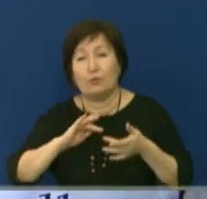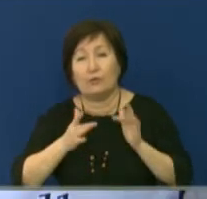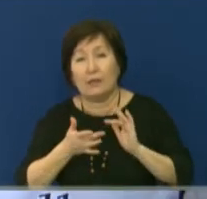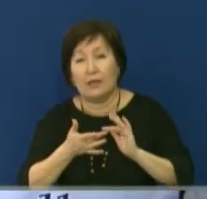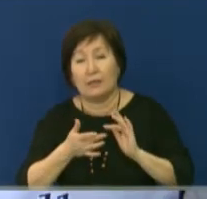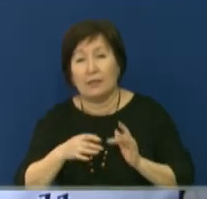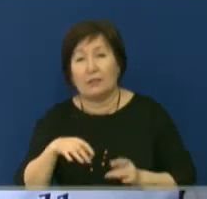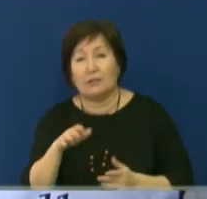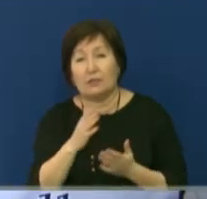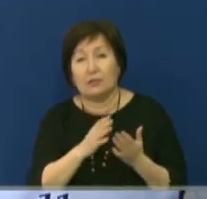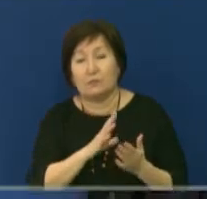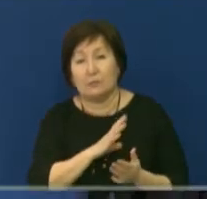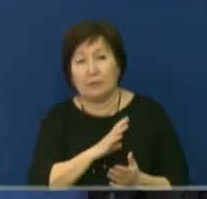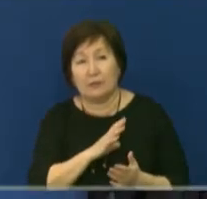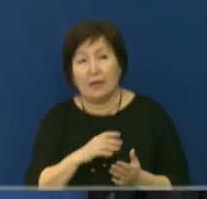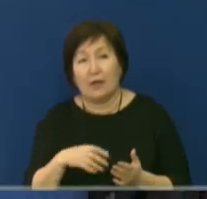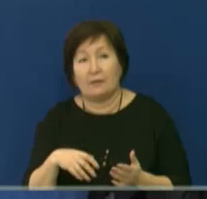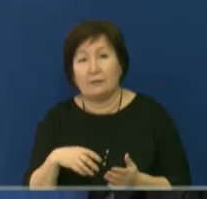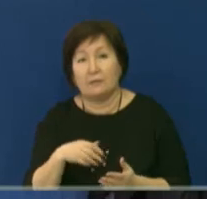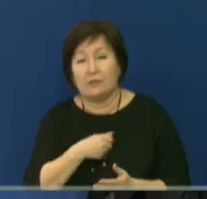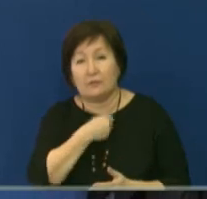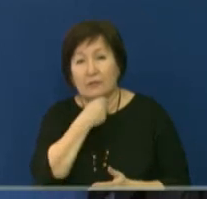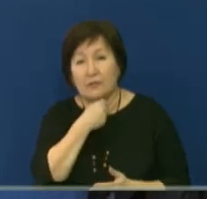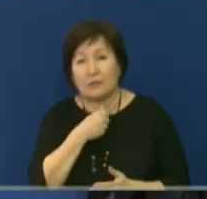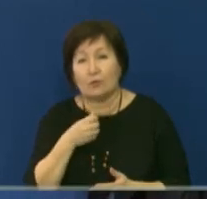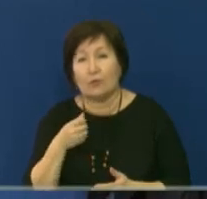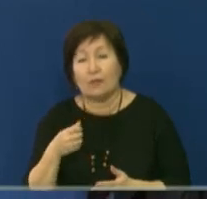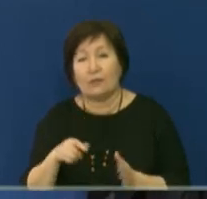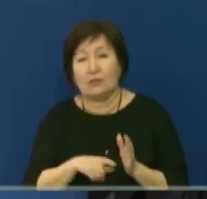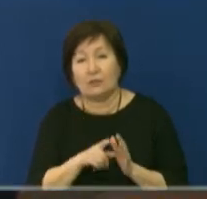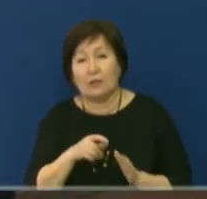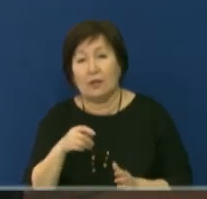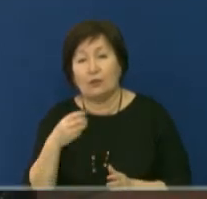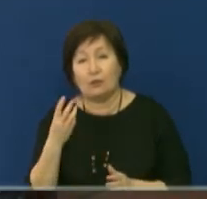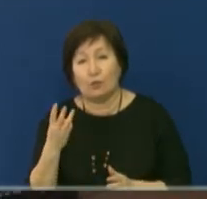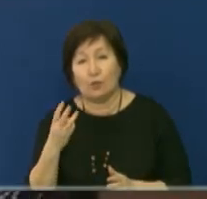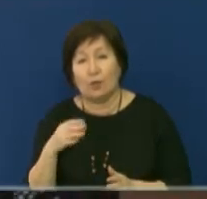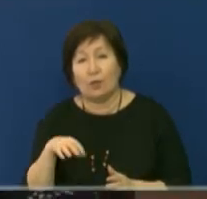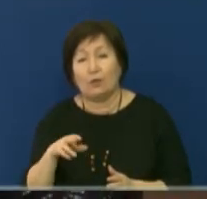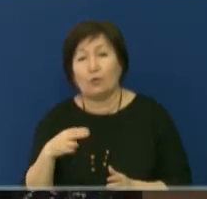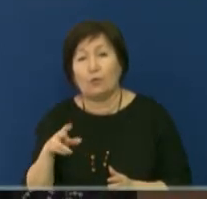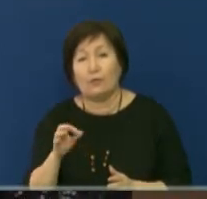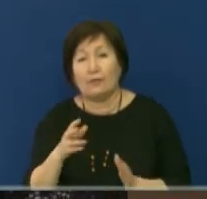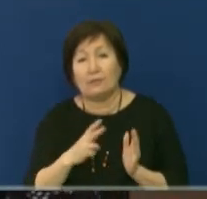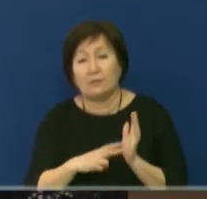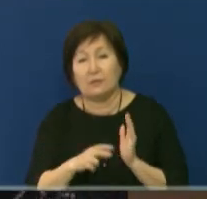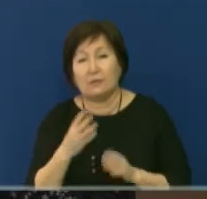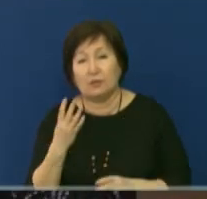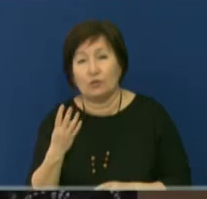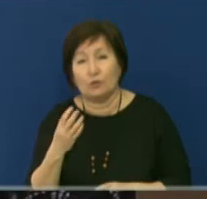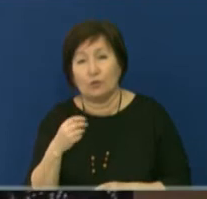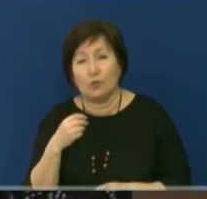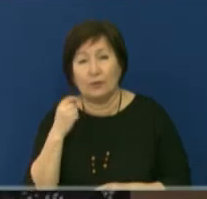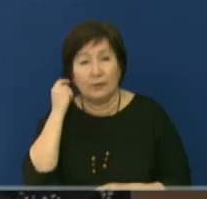заключается в том, что возрастные категории участников от 3 до 84 лет. Поскольку в этом году нет возможности